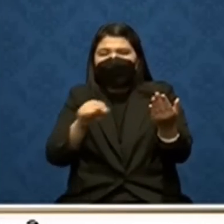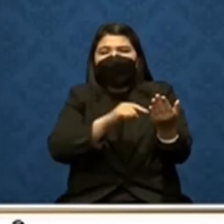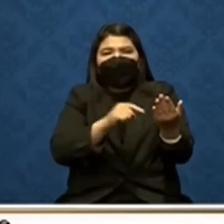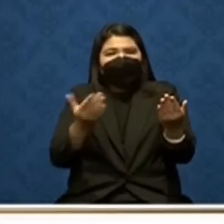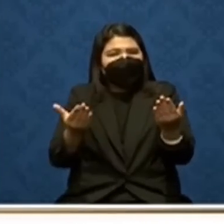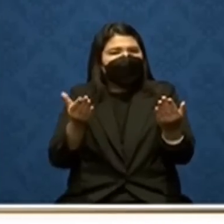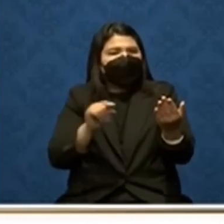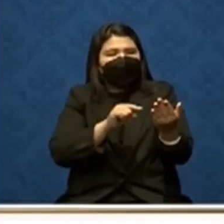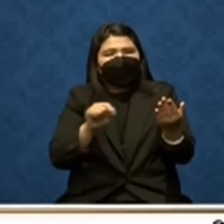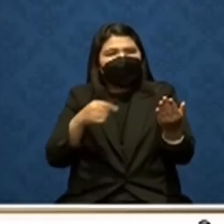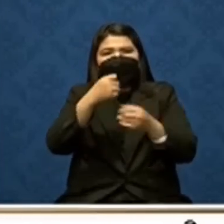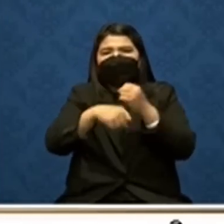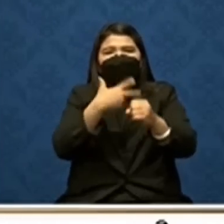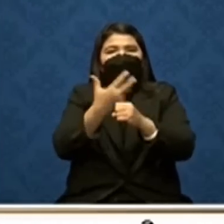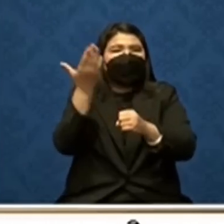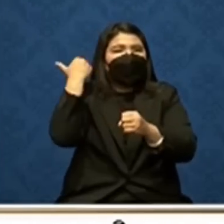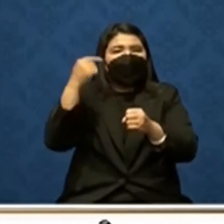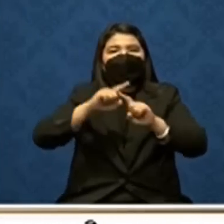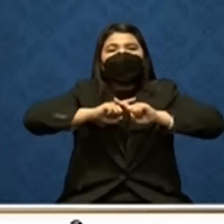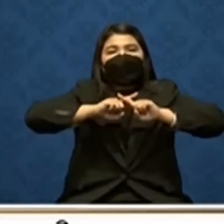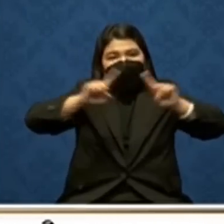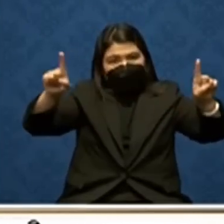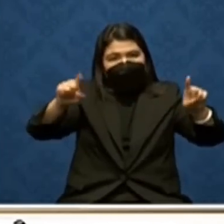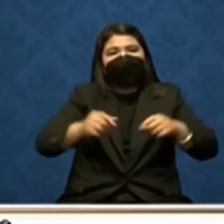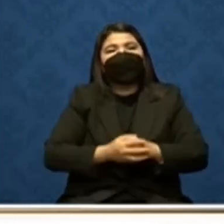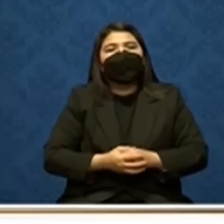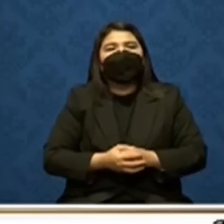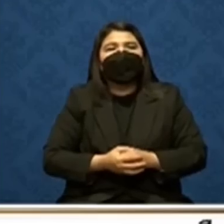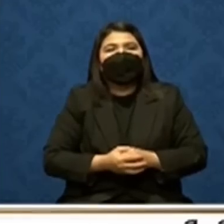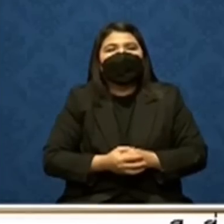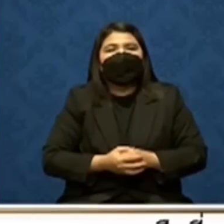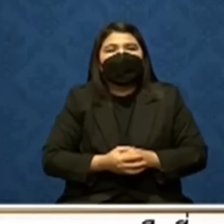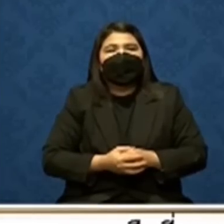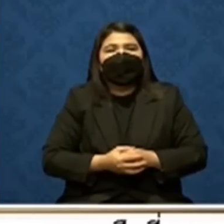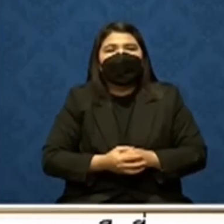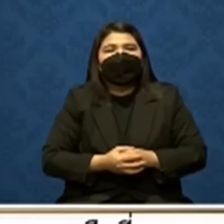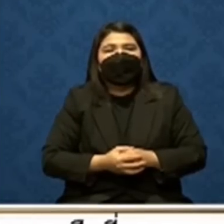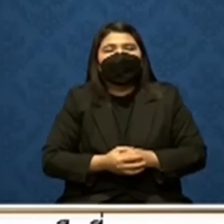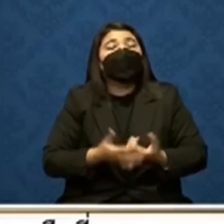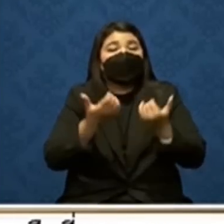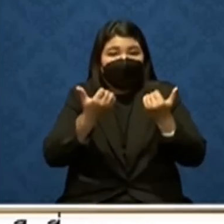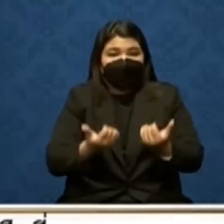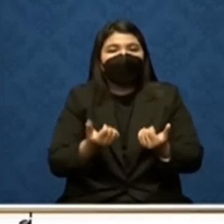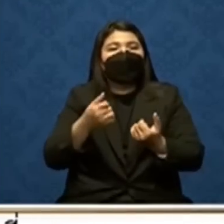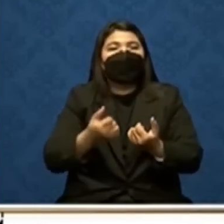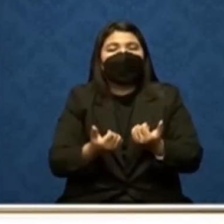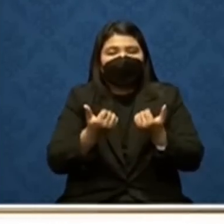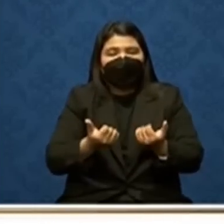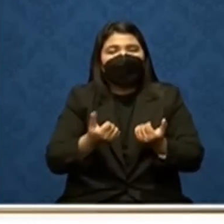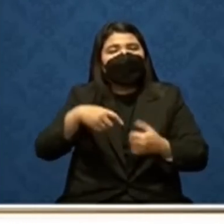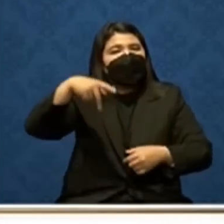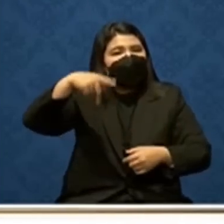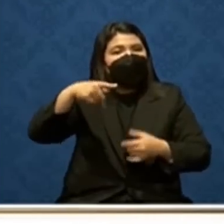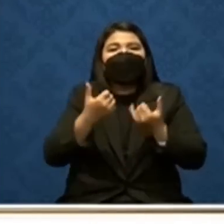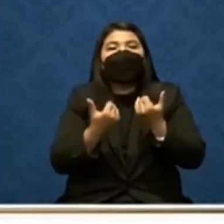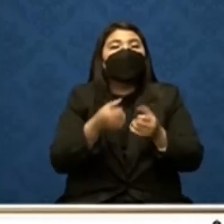เราไม่เหมือนกบ 3 ปที่ผ่านมาเพราฉะนั้น กระบวลการเป็ปีทพิษษไปแล้วการอธิบายของ